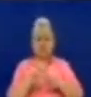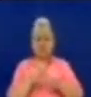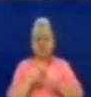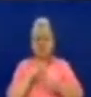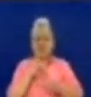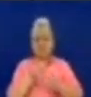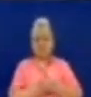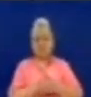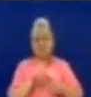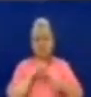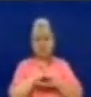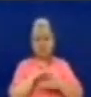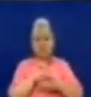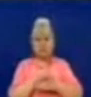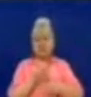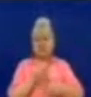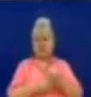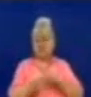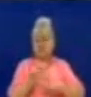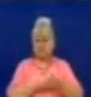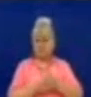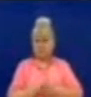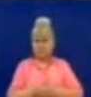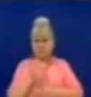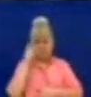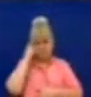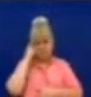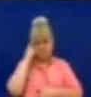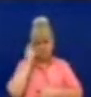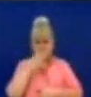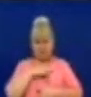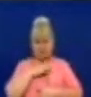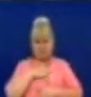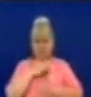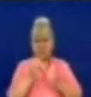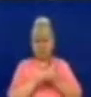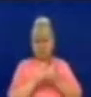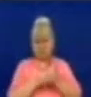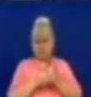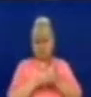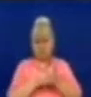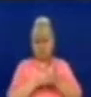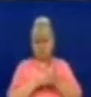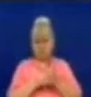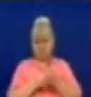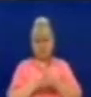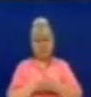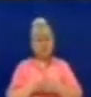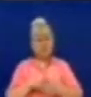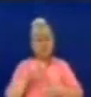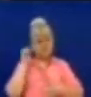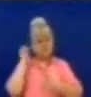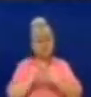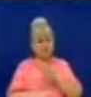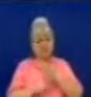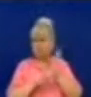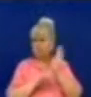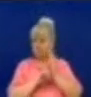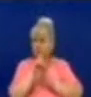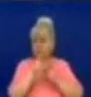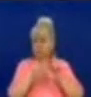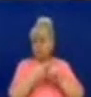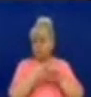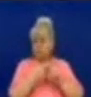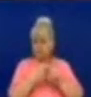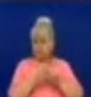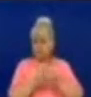shërbejnë edhe më pak ekonomisë së vendit. Dhe mendoj që ne duhet përfundimisht ta ndalim këtë vlerësim që e kemi pozitiv